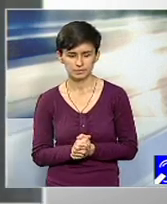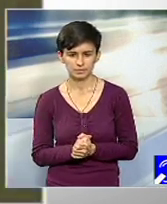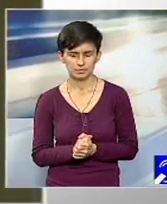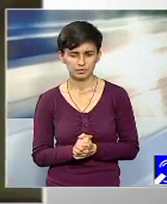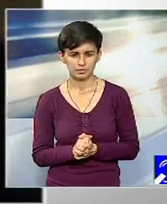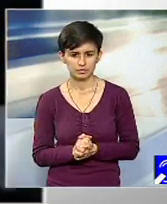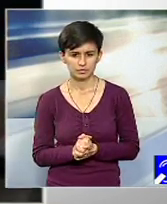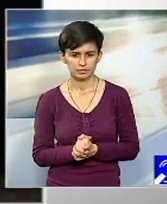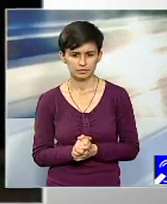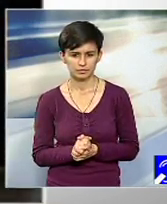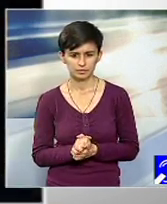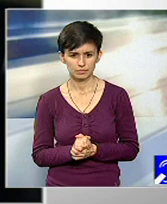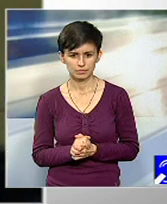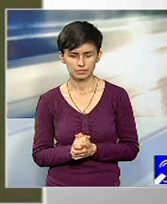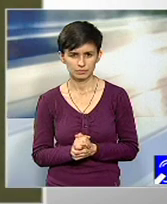ta?